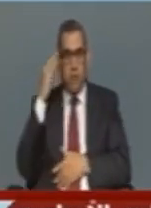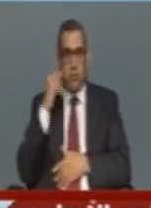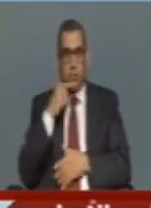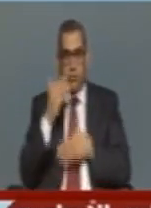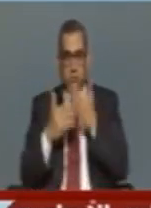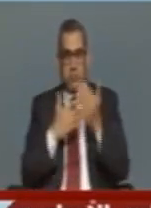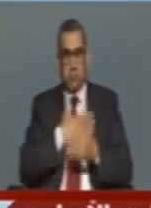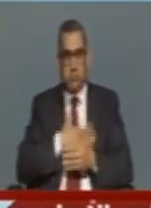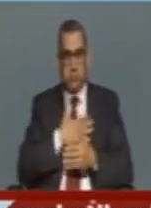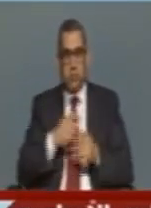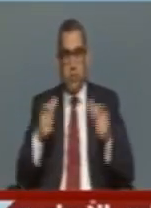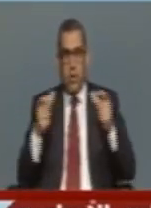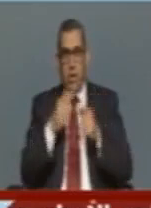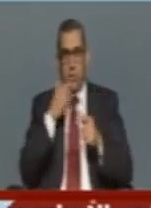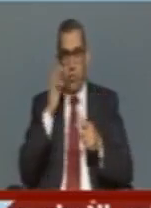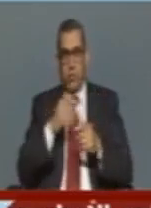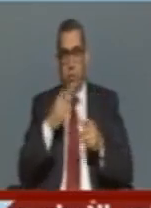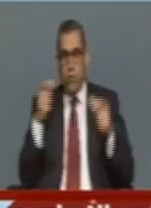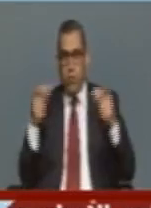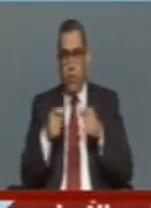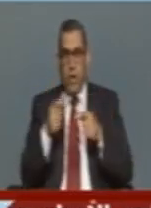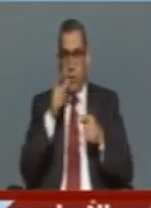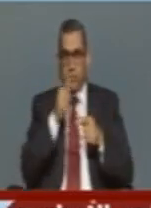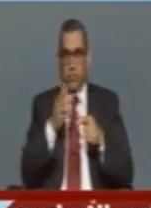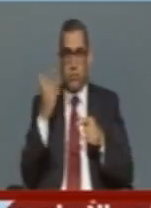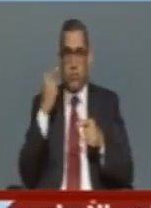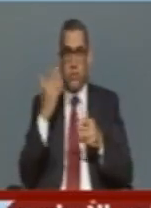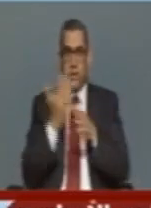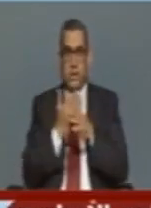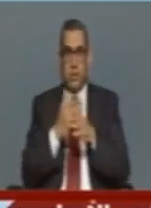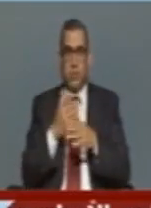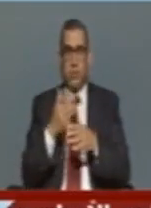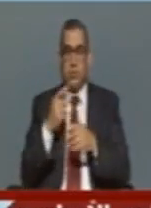يعمل معنا هذا المؤتمر، بحيث يبقى النقلة